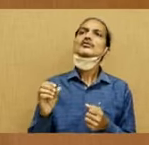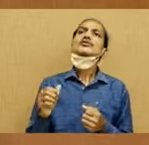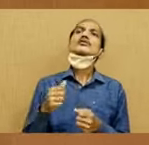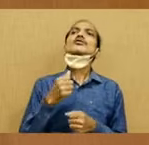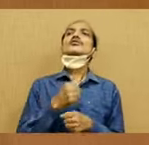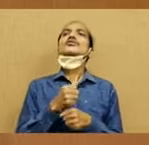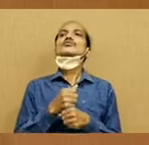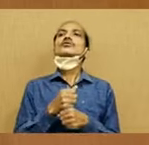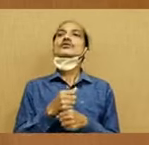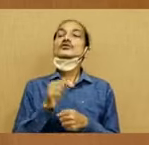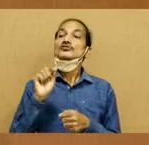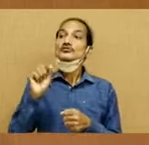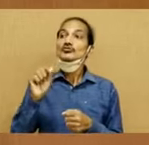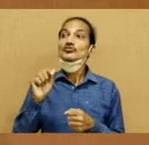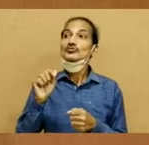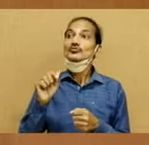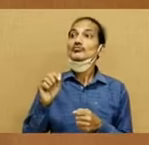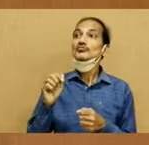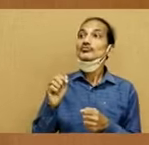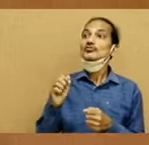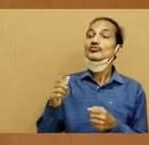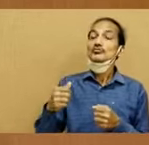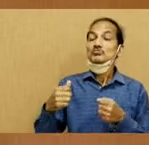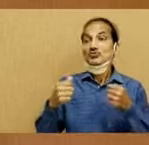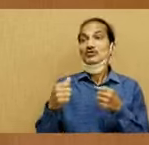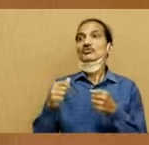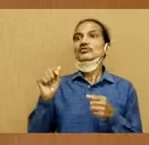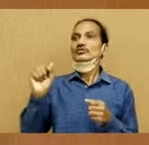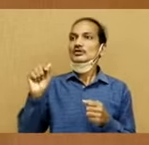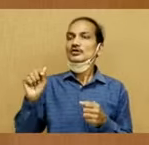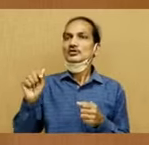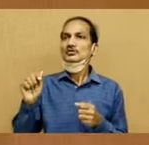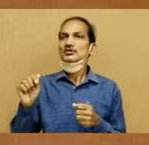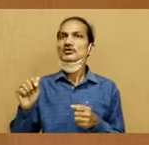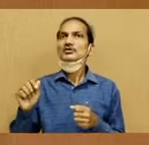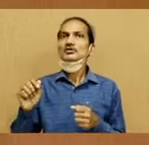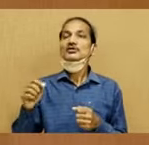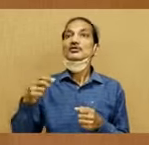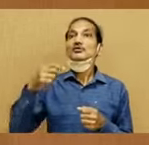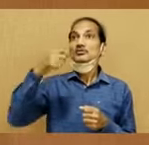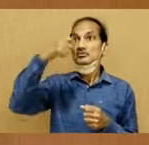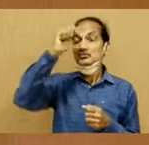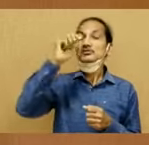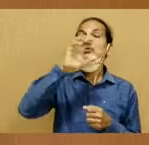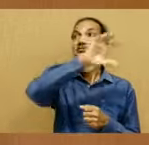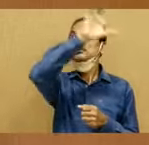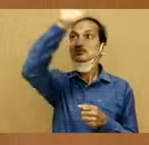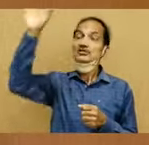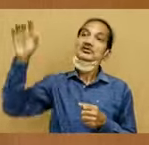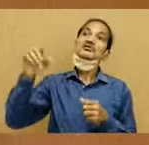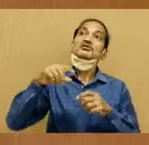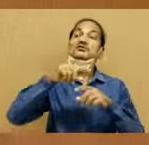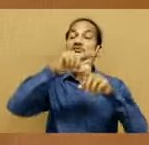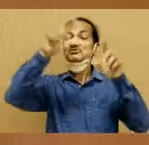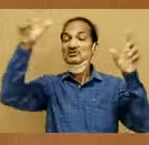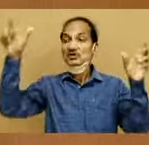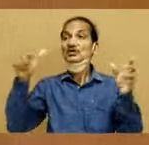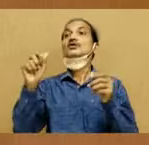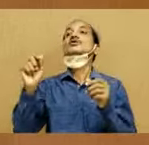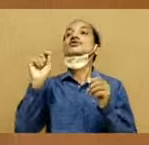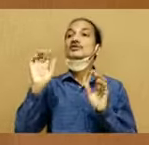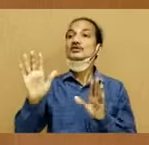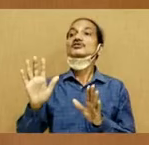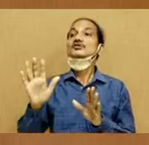ବେଶ ପ୍ରଶଂସା କରାଯାଉଛି। ଆମେ ଭାବୁଛୁ ଯେ ରାଜ୍ୟ ସରକାର କରୋନା ମୁକାବିଲା ପାଇଁ ବର୍ତ୍ତମାନ